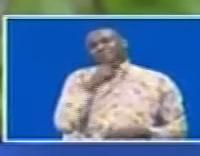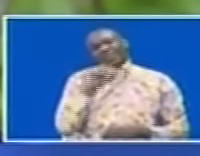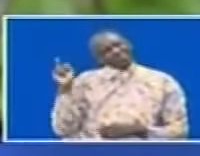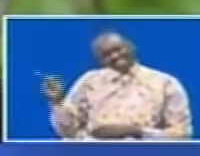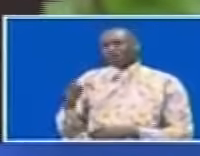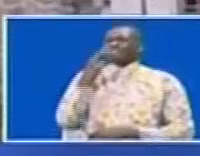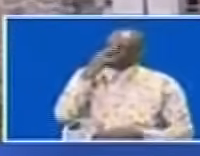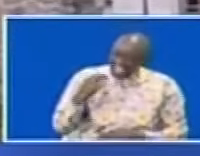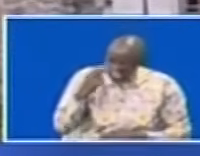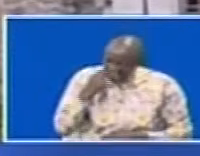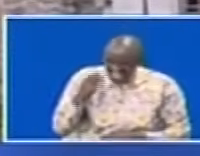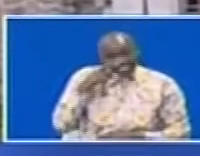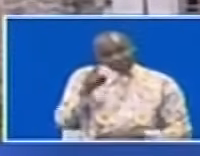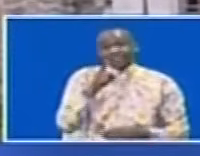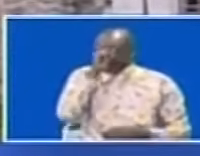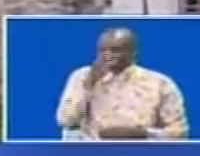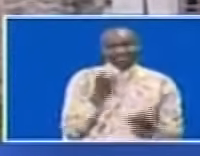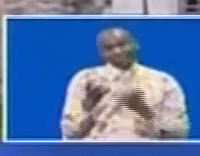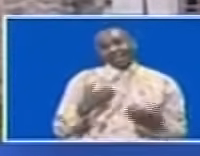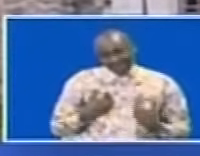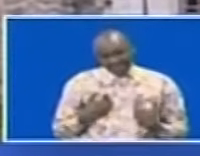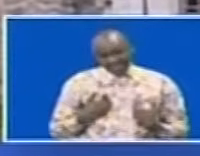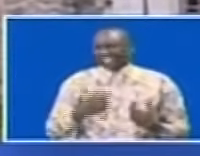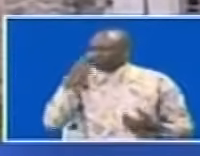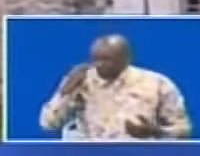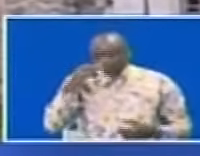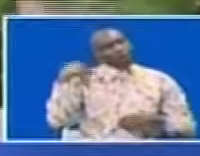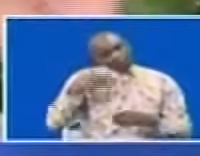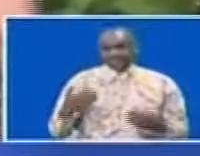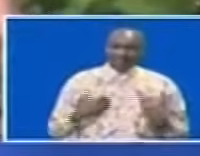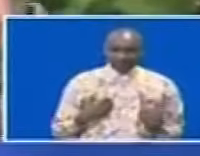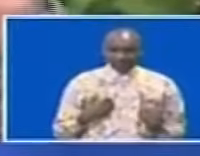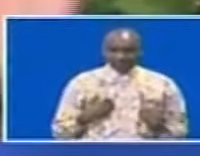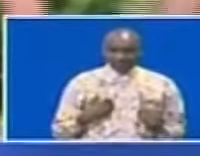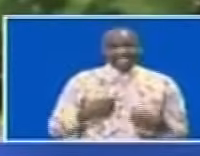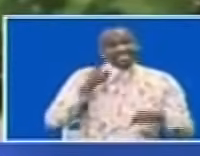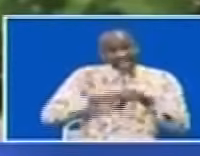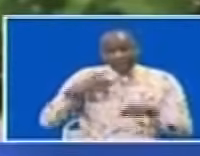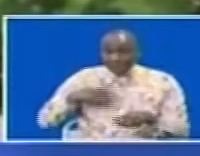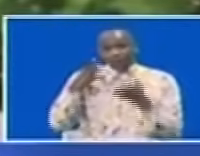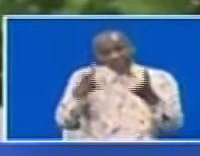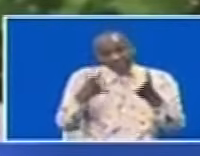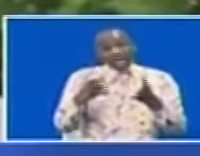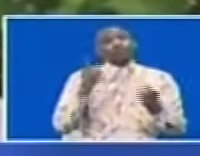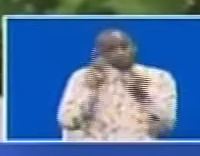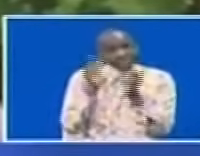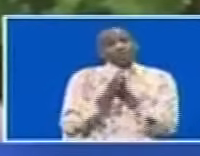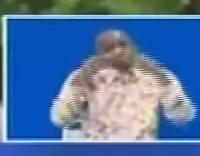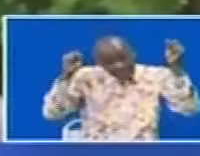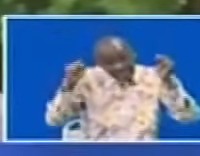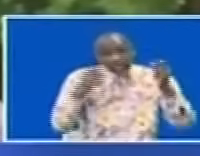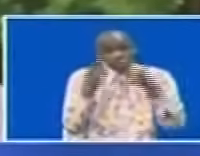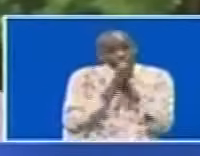easily navigates through serious business with jokes. Ikia mahali watu wengi waweze fika kukutana na president na